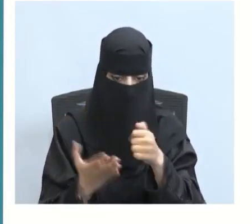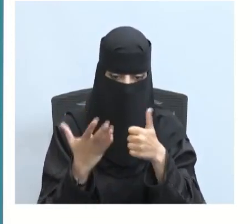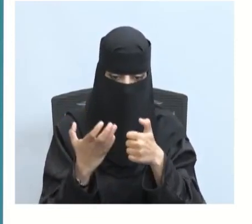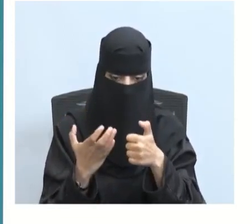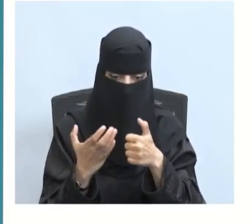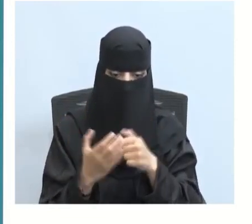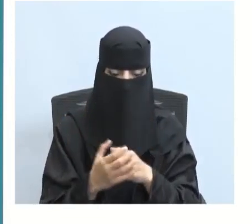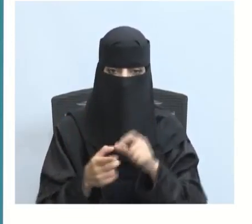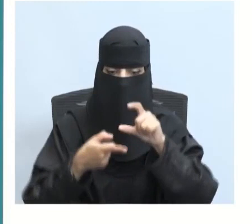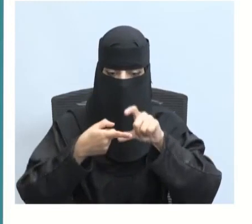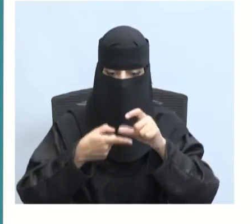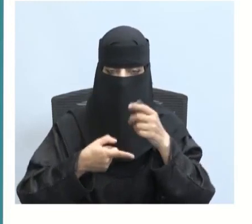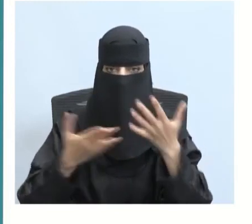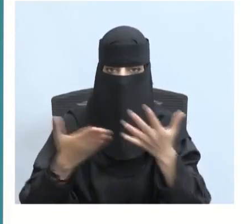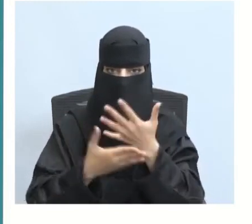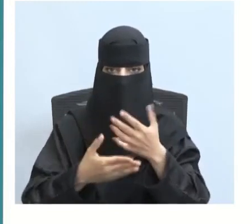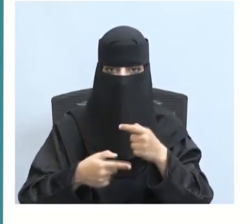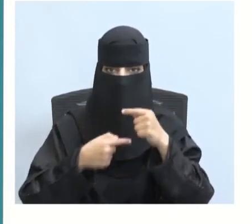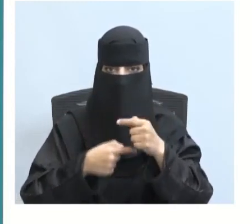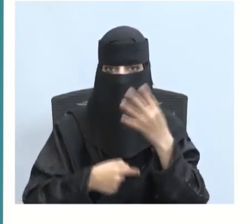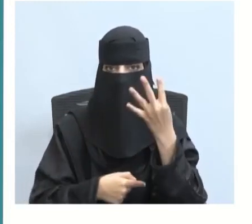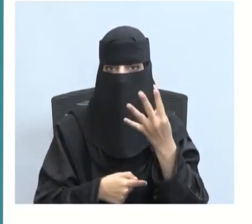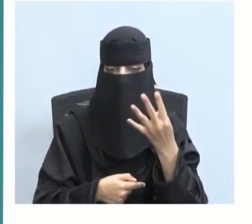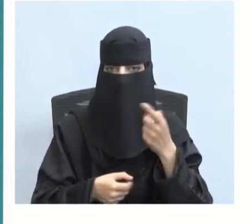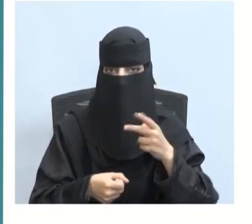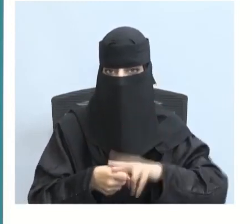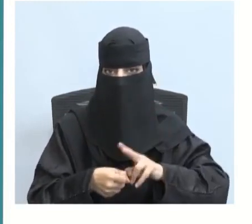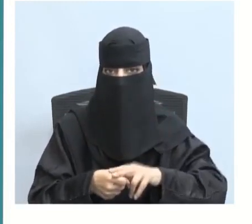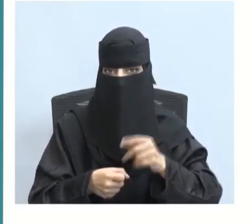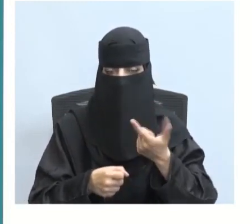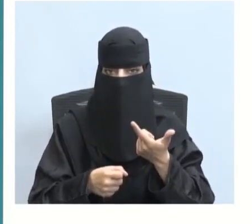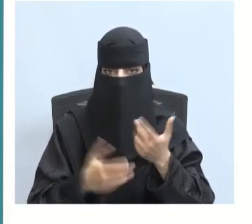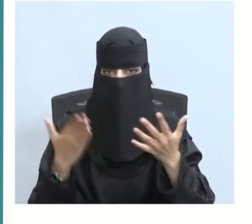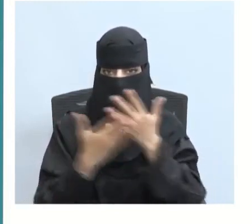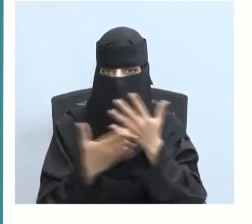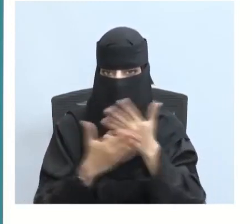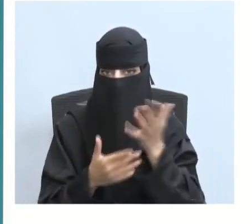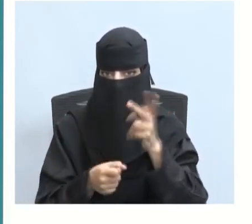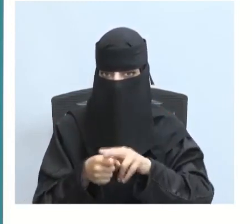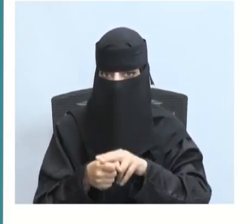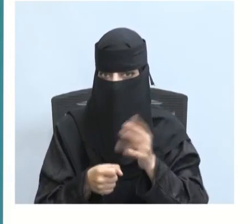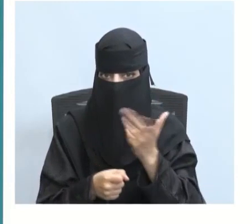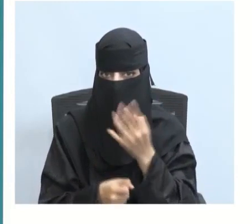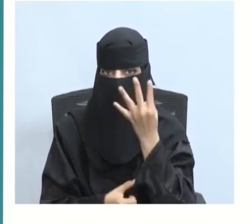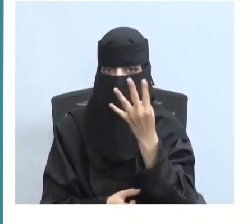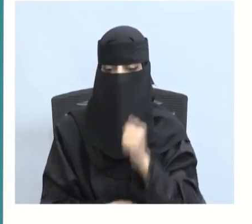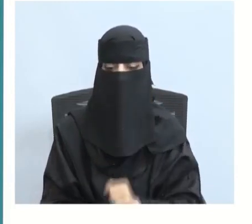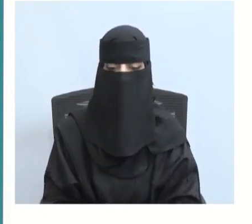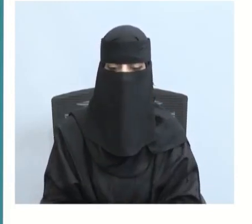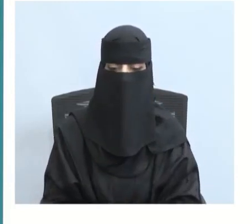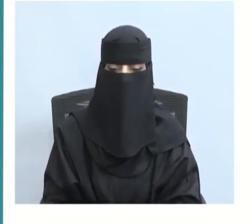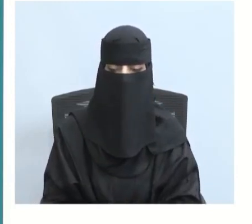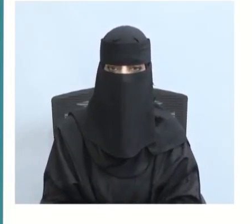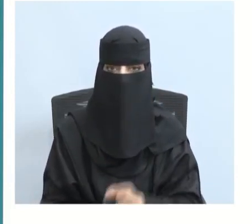60 تقسي 15 4 اذا لدينا كم ربع اربعه اذا